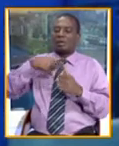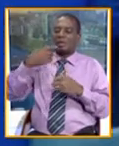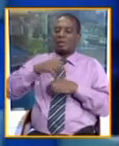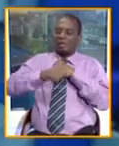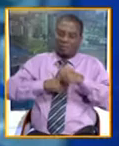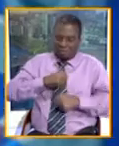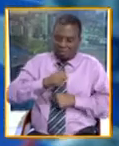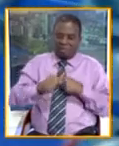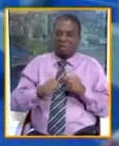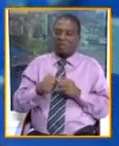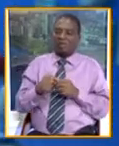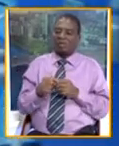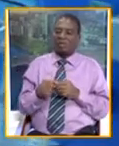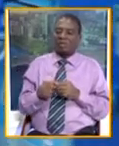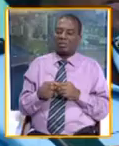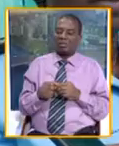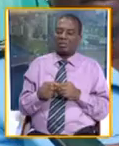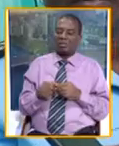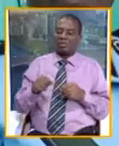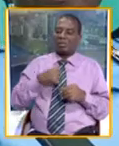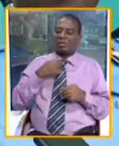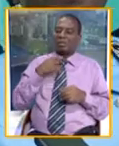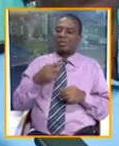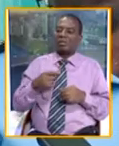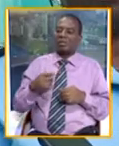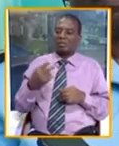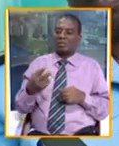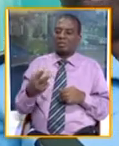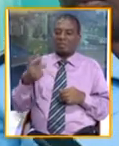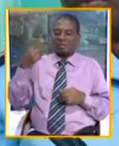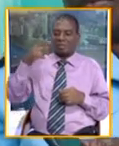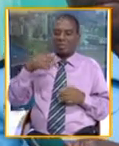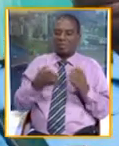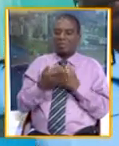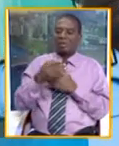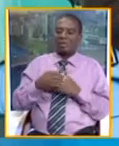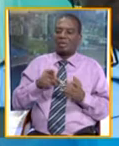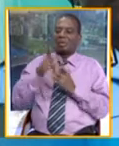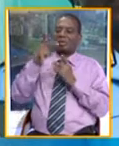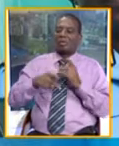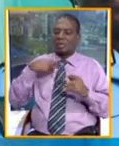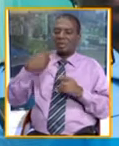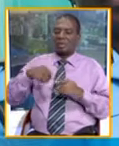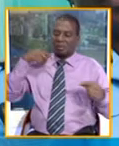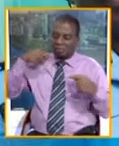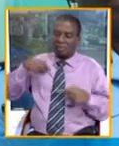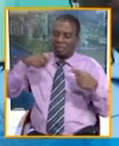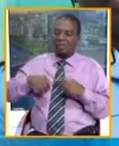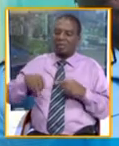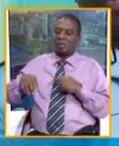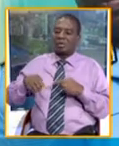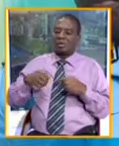liées aux reins. Bien, on a été séduit par le projet de Mme la DG, qui se bat beaucoup, qui fait